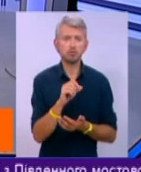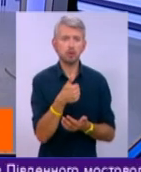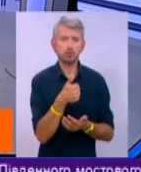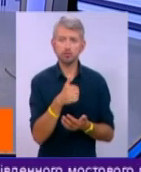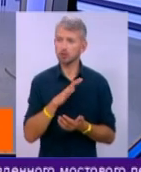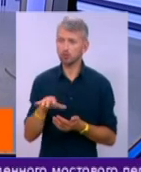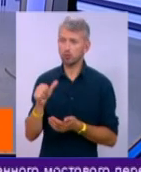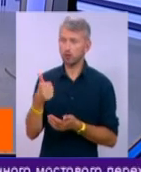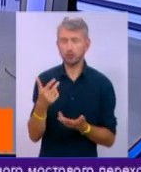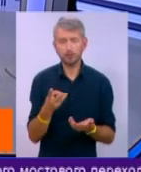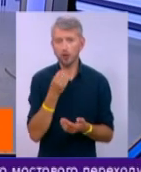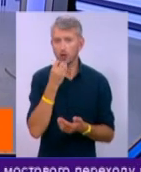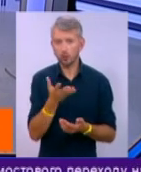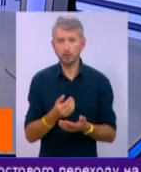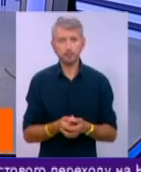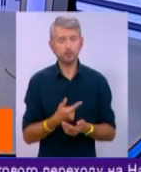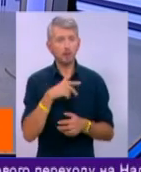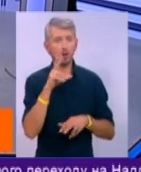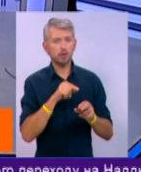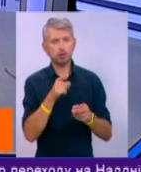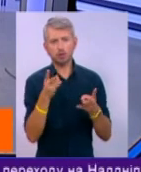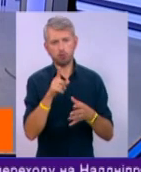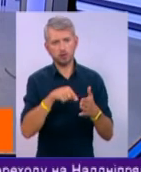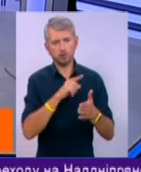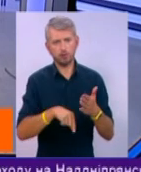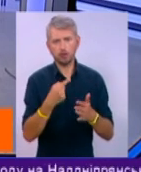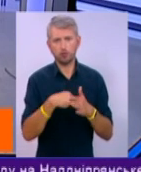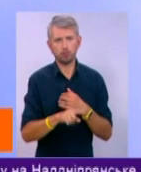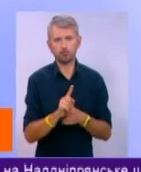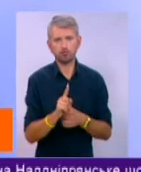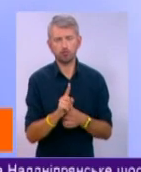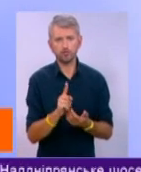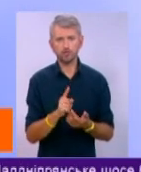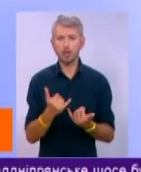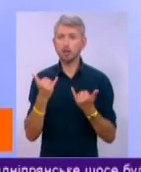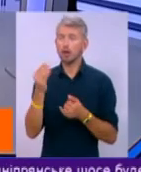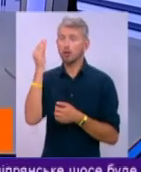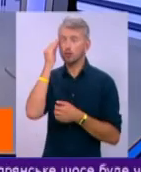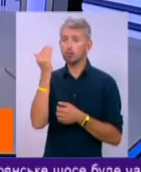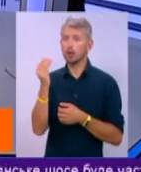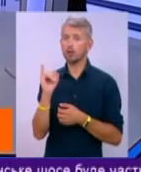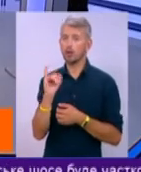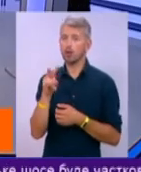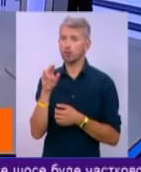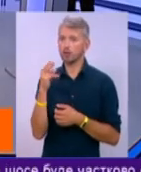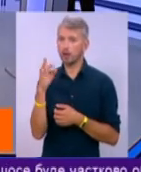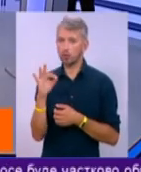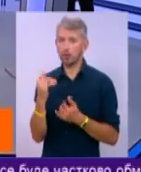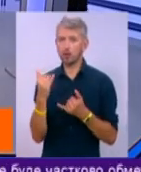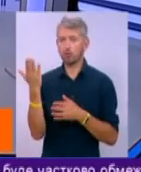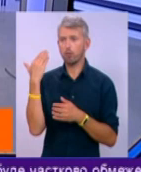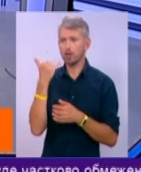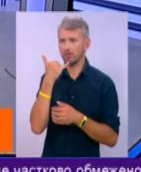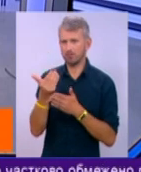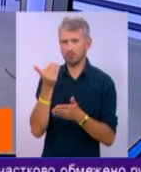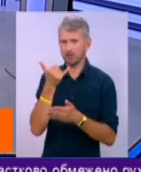не було першого. Ну, добре, давайте почуємо. Я вважаю, що треба скасувати, оскільки... Зараз думка Ігора Луценко, але зараз попередньо ще